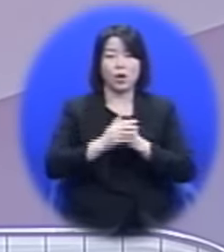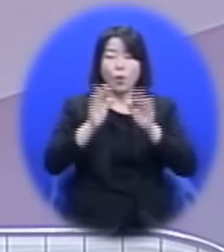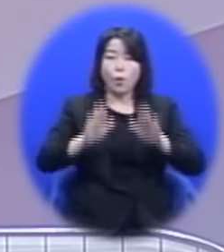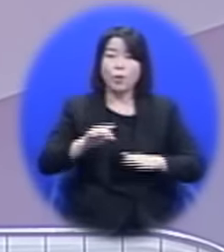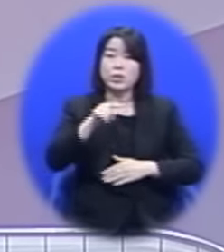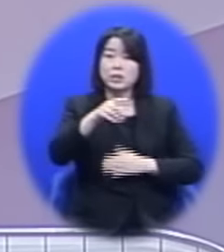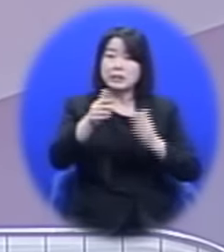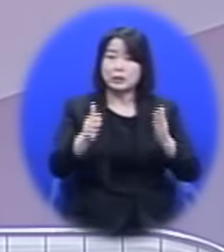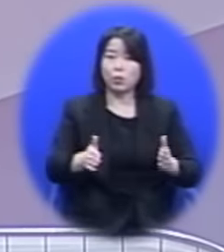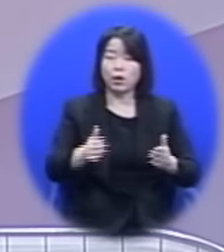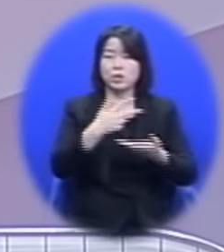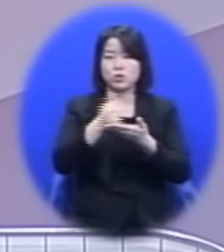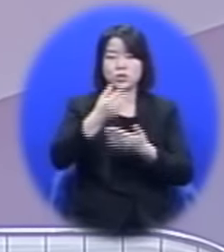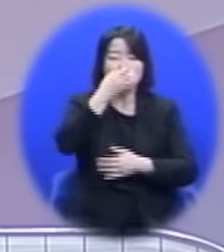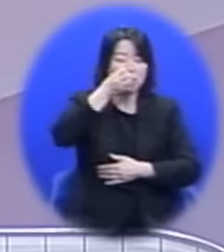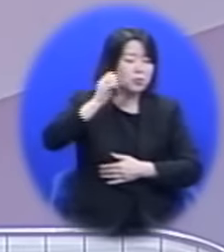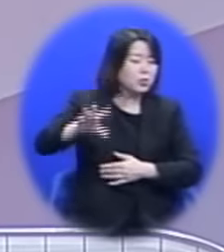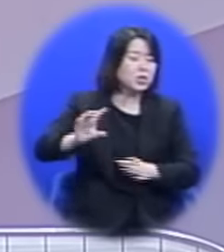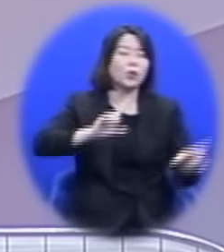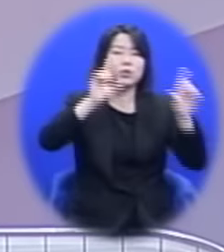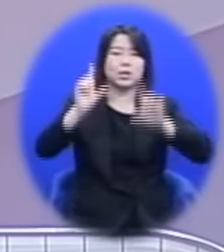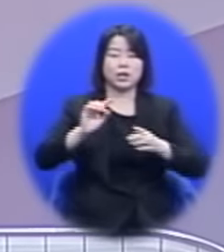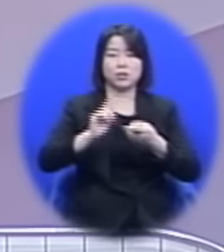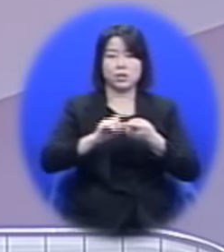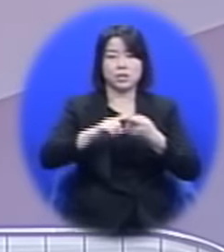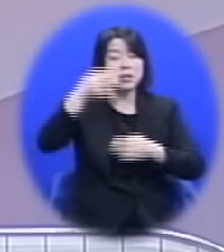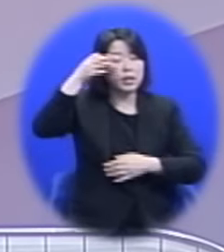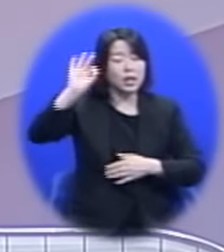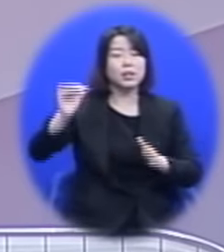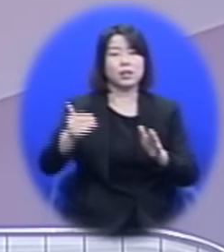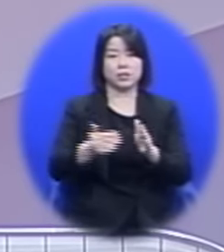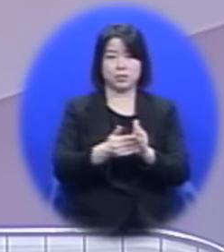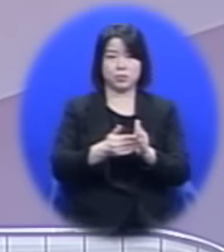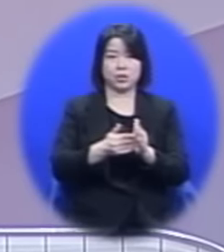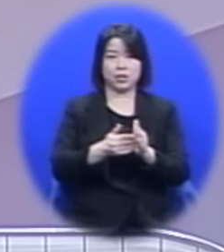그동안 주님을 무시하고 살았음을 깨달았습니다.